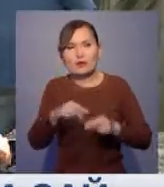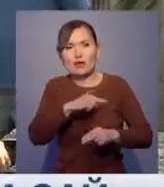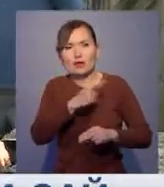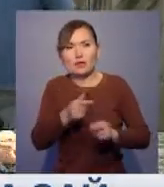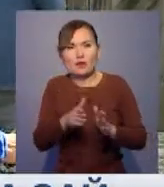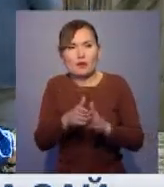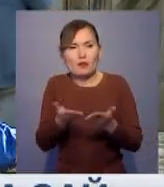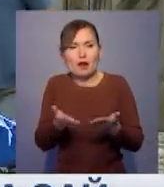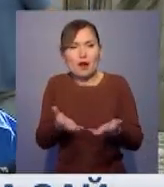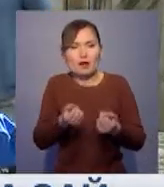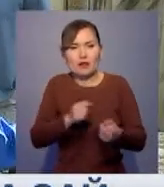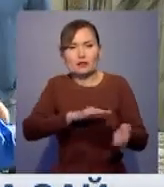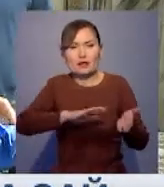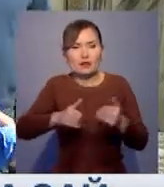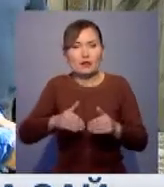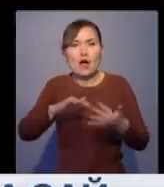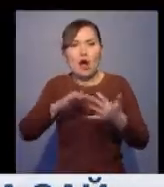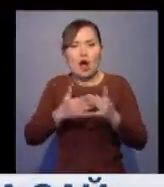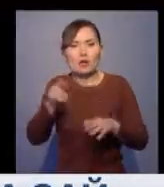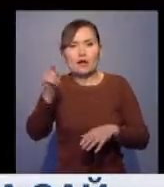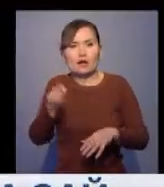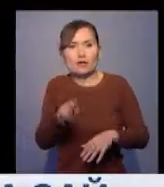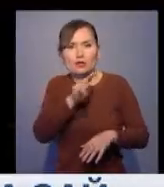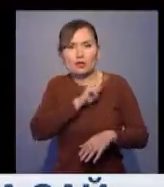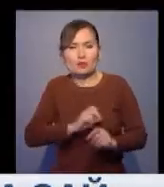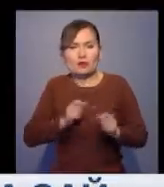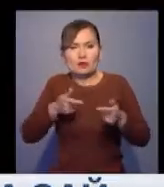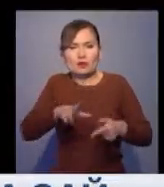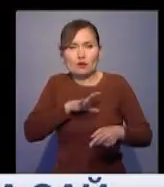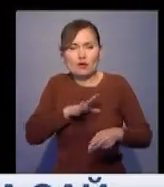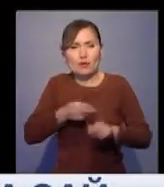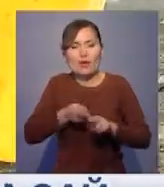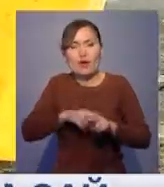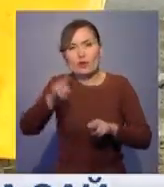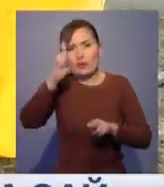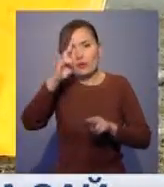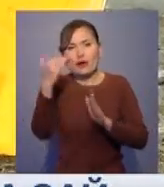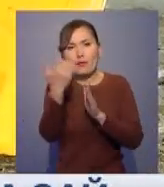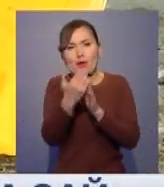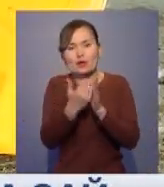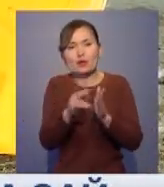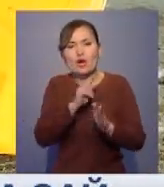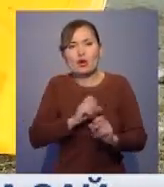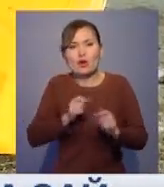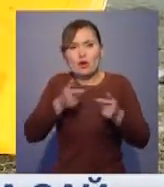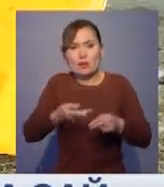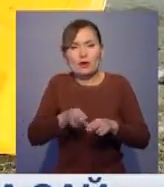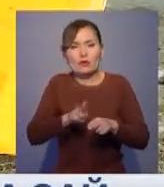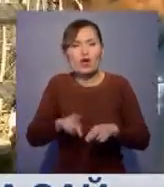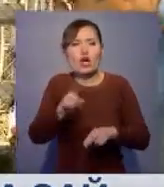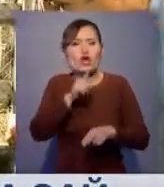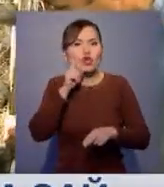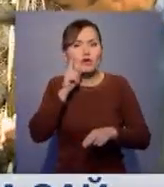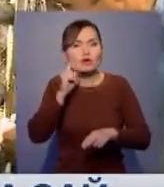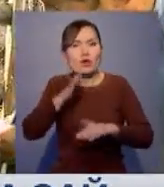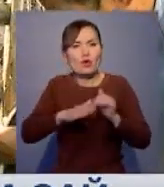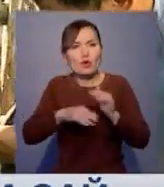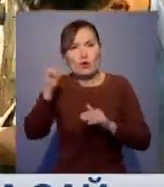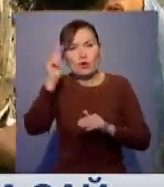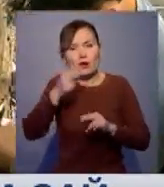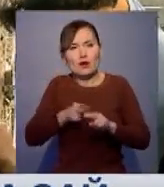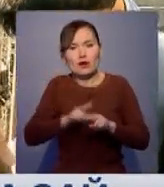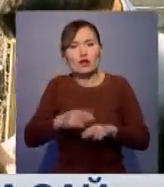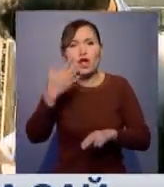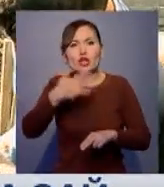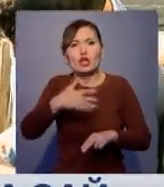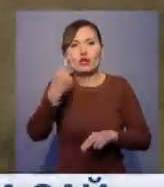бұрды. Қалаулы кәсібіне қол жеткізуіне жастар практикасы бағдарламасы көмектесті. Аудан бойынша күні бүгін жастар тәжірибесі арқылы тартылған